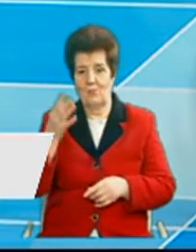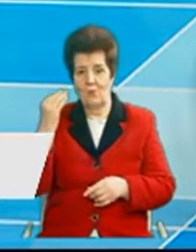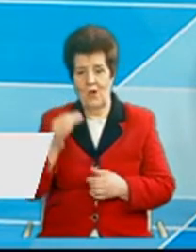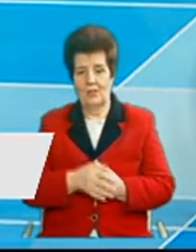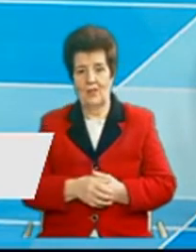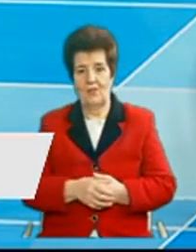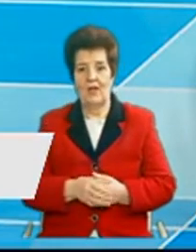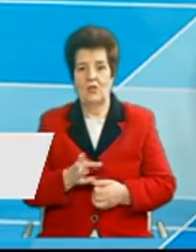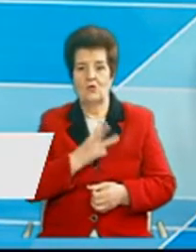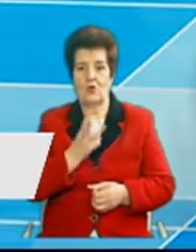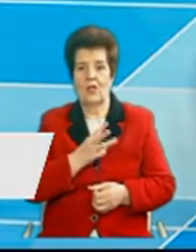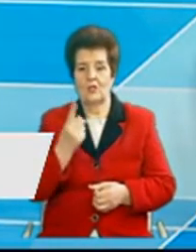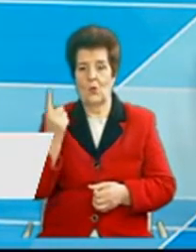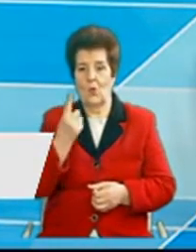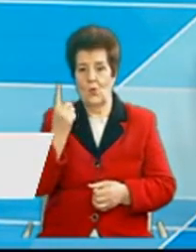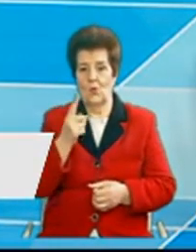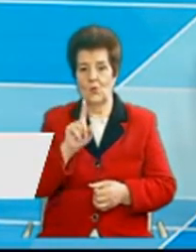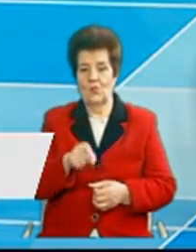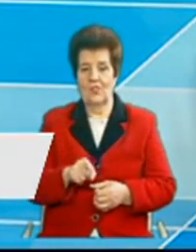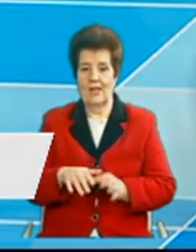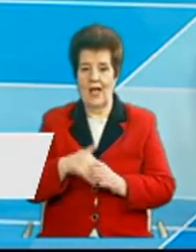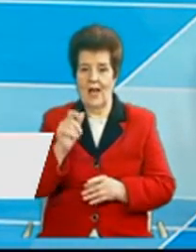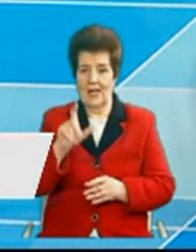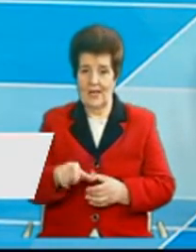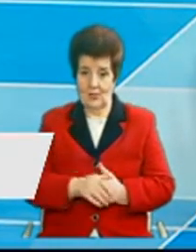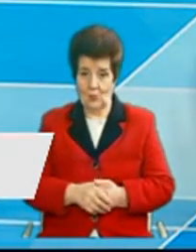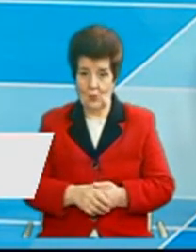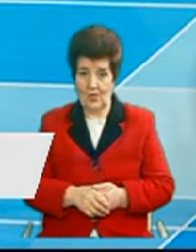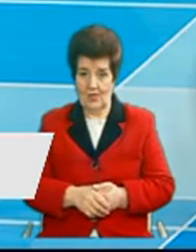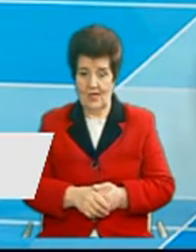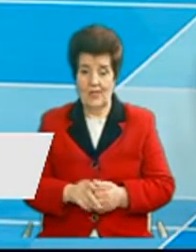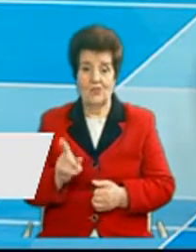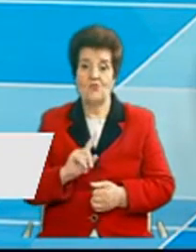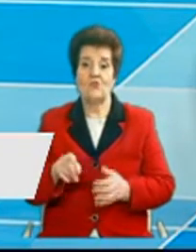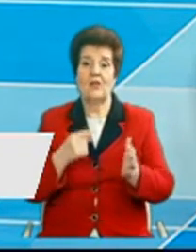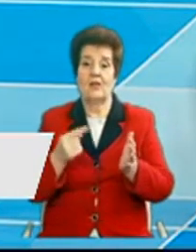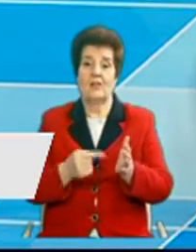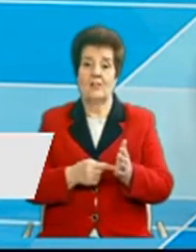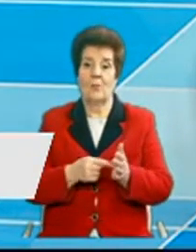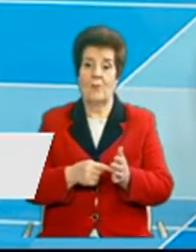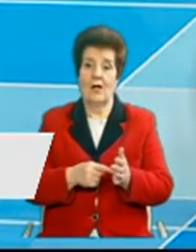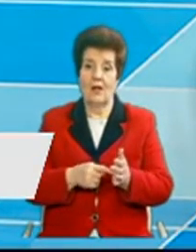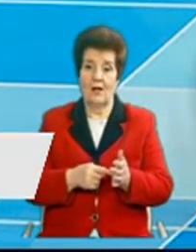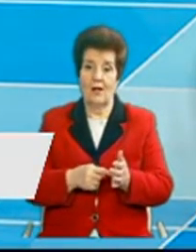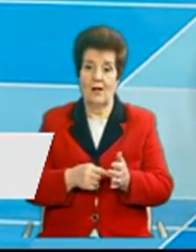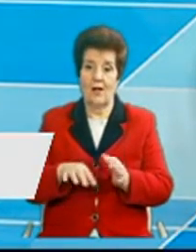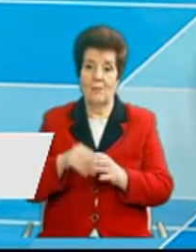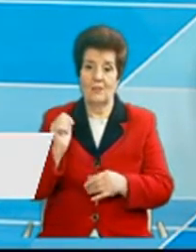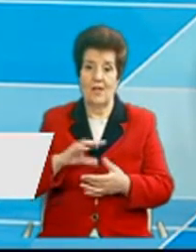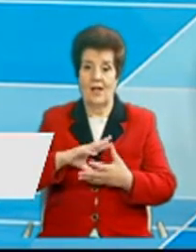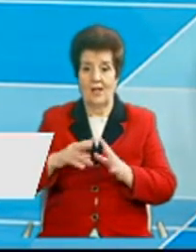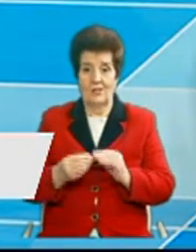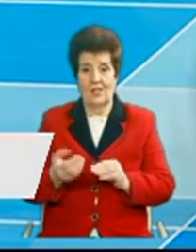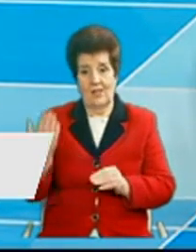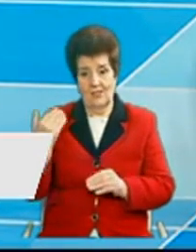Iată ce dorește unul dintre alegători. De ce am ales întrebarea aceasta? Sunt mai multe, dar se leagă cumva de rezultatele unui